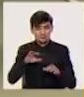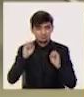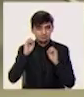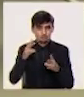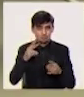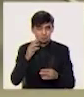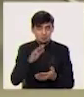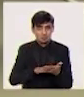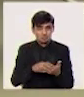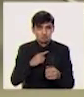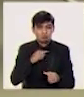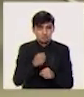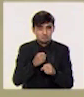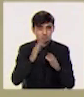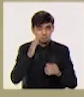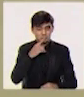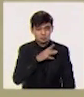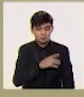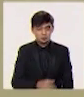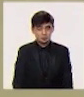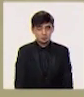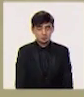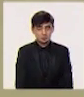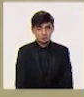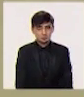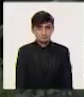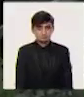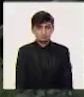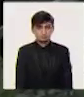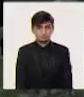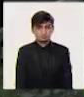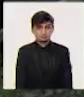амалым жоқ дейді. Әйгерім Ердәулет, Влад Шишко, Информбюро, Алматы.